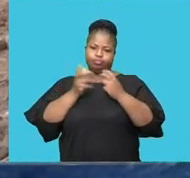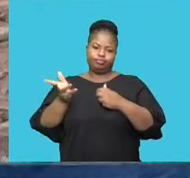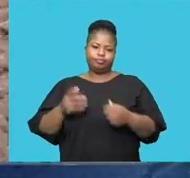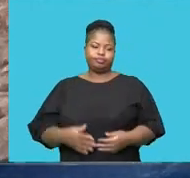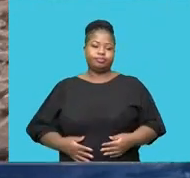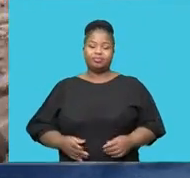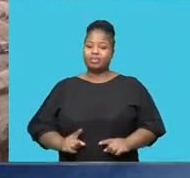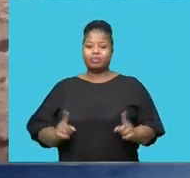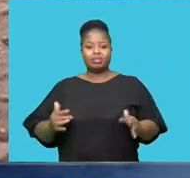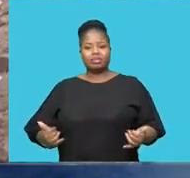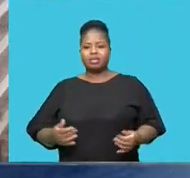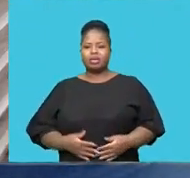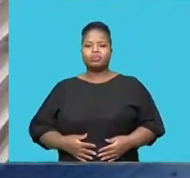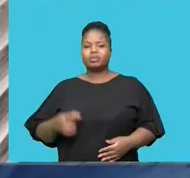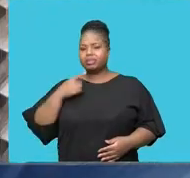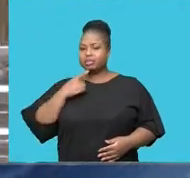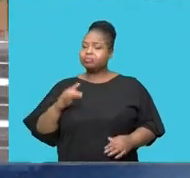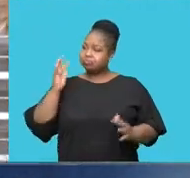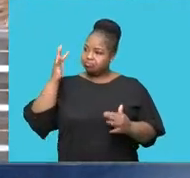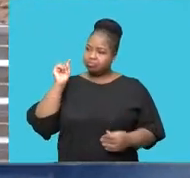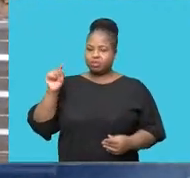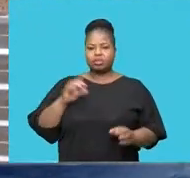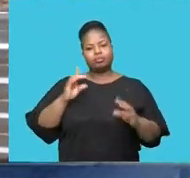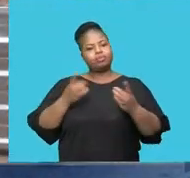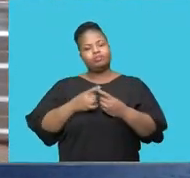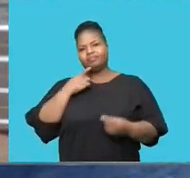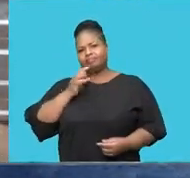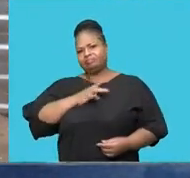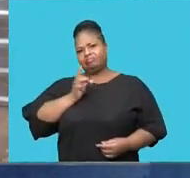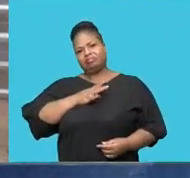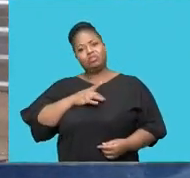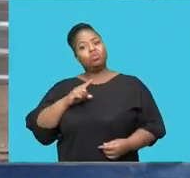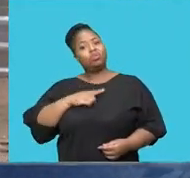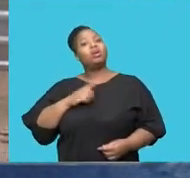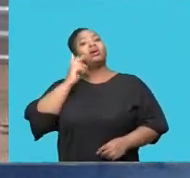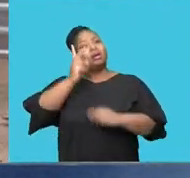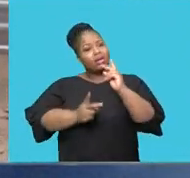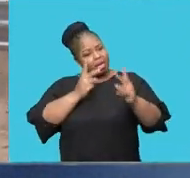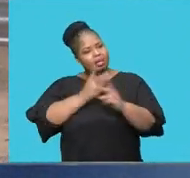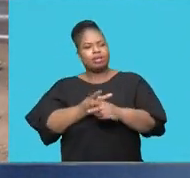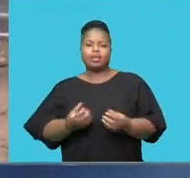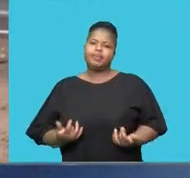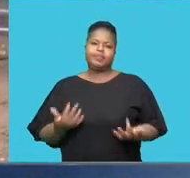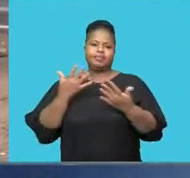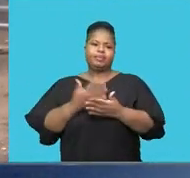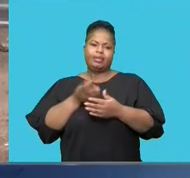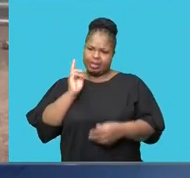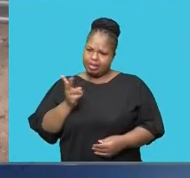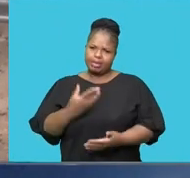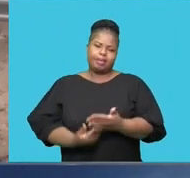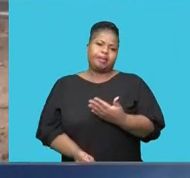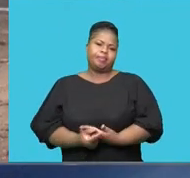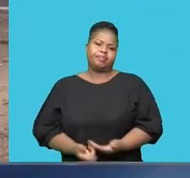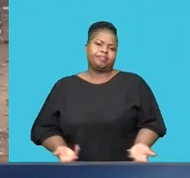Nakuba abahlali besishayela ihlombe isinyathelo somnyango kodwa bathi banovalo ngoba imikhukhu isangaphinda ibagile futhi